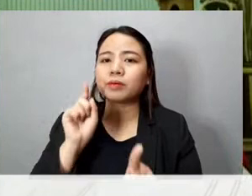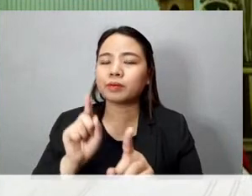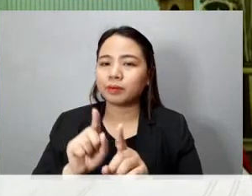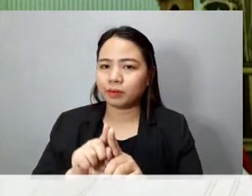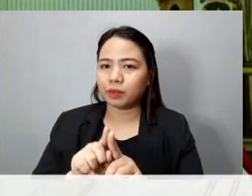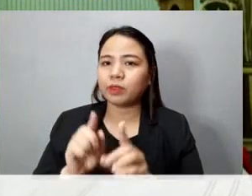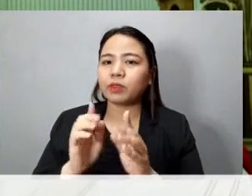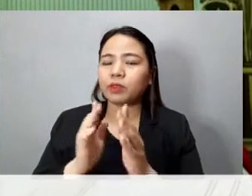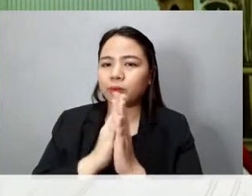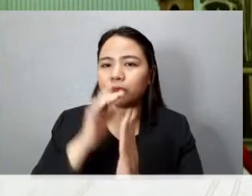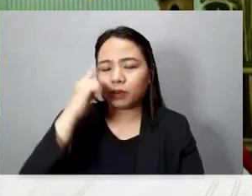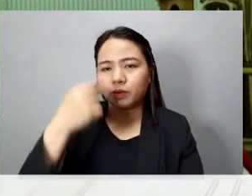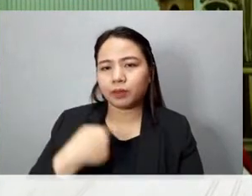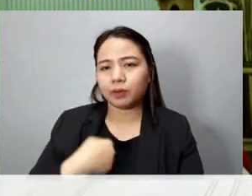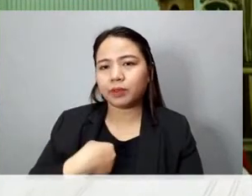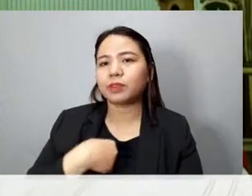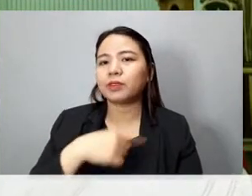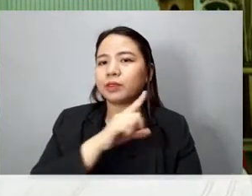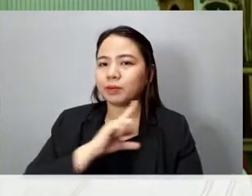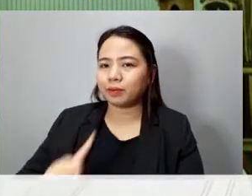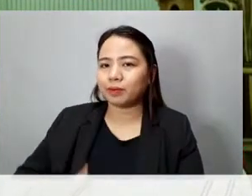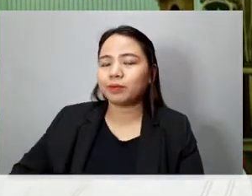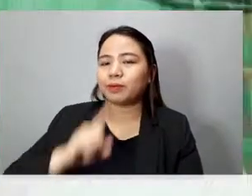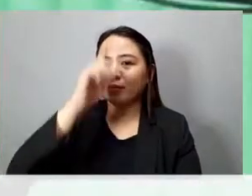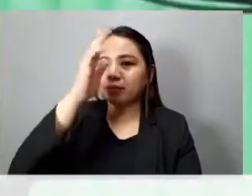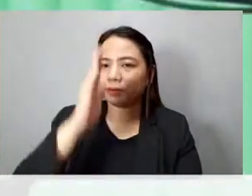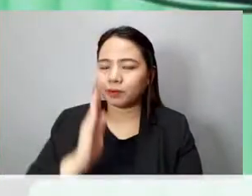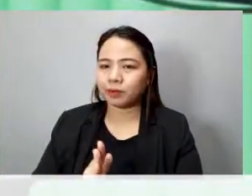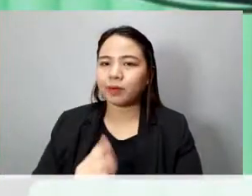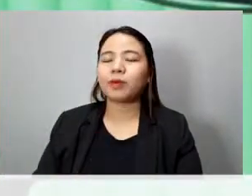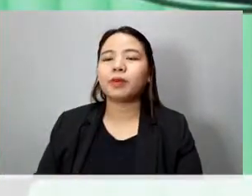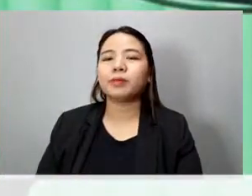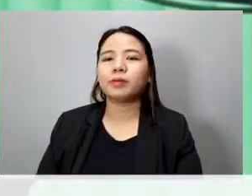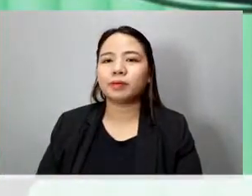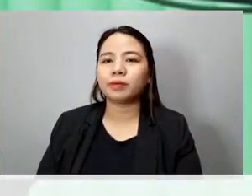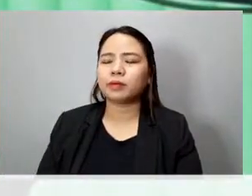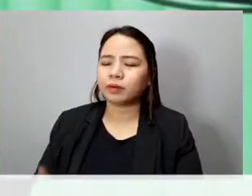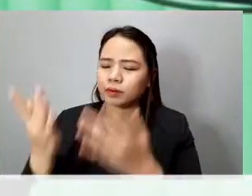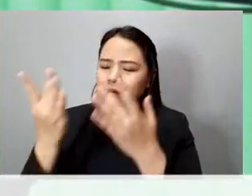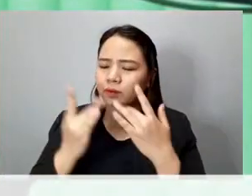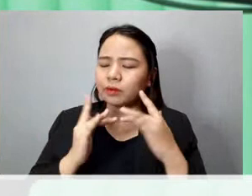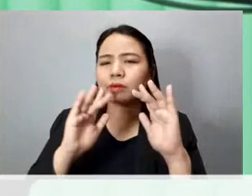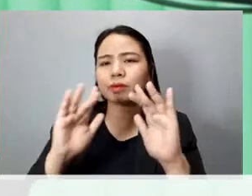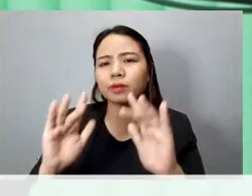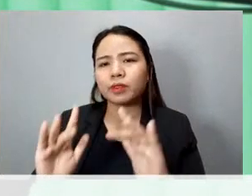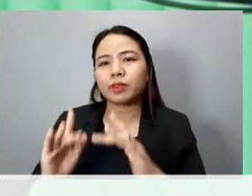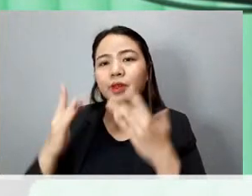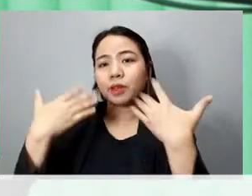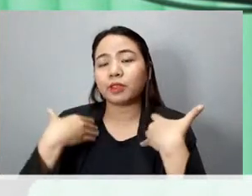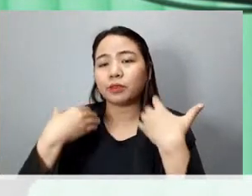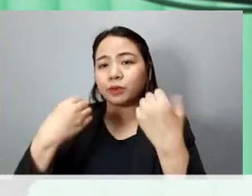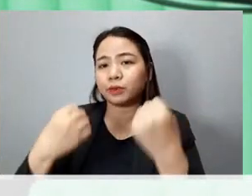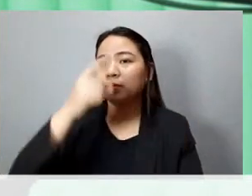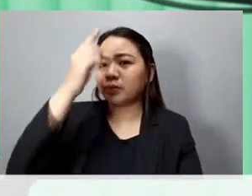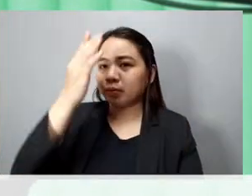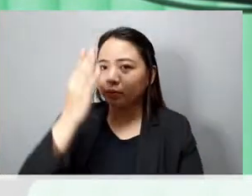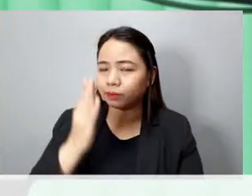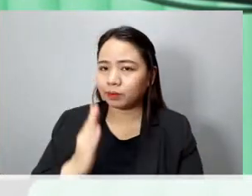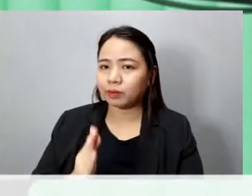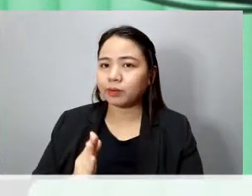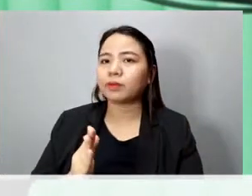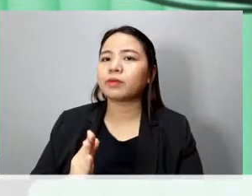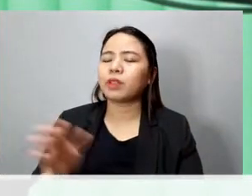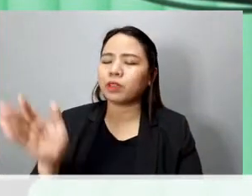ako'y panalangin sa Panginoong ating Diyos. Kaawaan tayo ng mga pangyarihang Diyos,